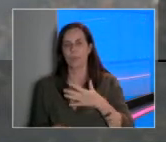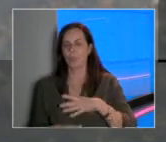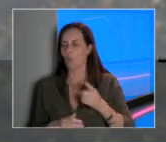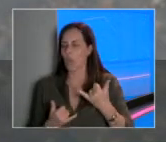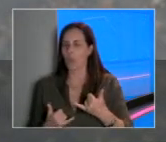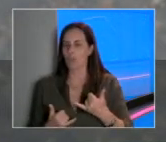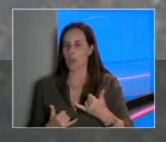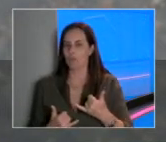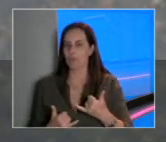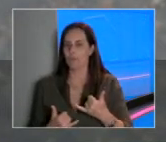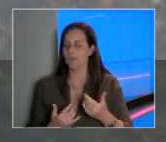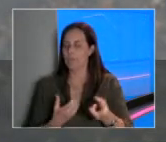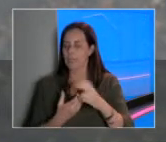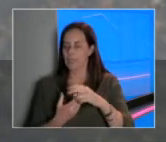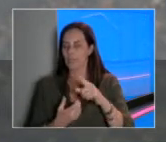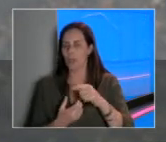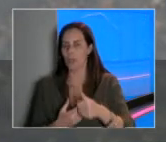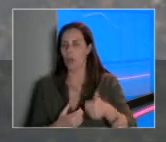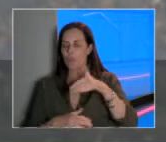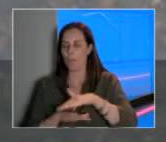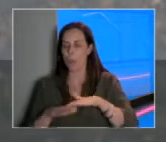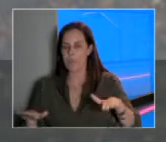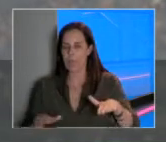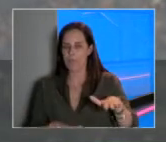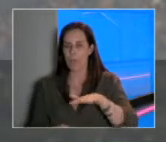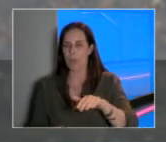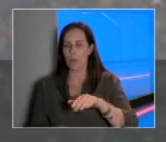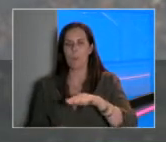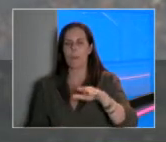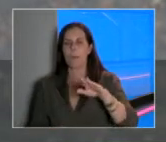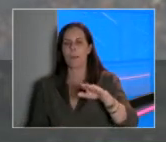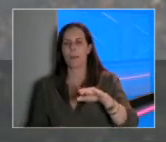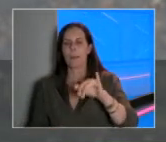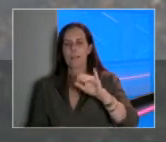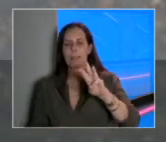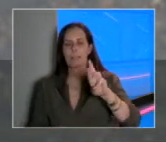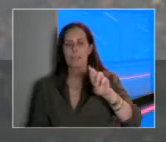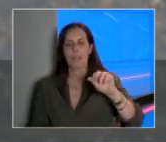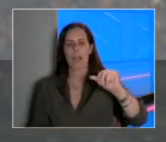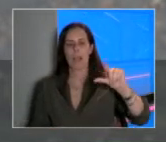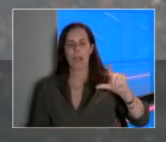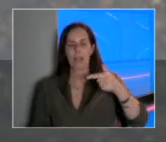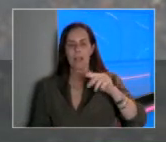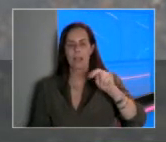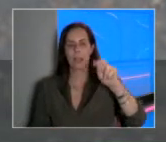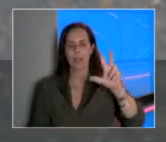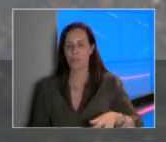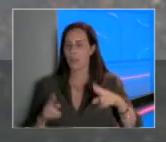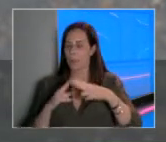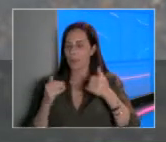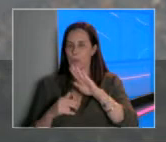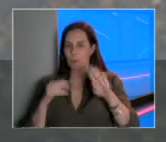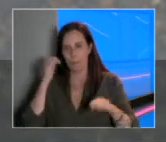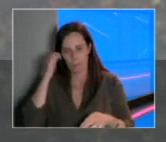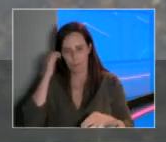לצרף לשיחה שלנו את ראש מועצת המועצה האזורית מטה בנימין ישראל גנץ, שנפגש היום עם ראש הממשלה נתניהו. שלום לך מר